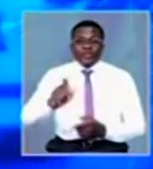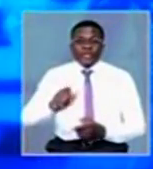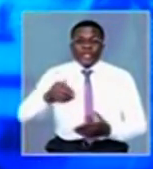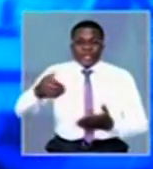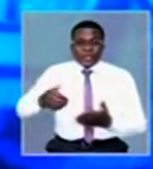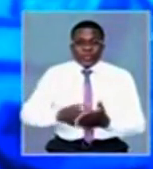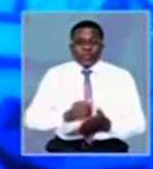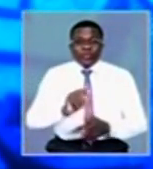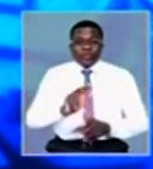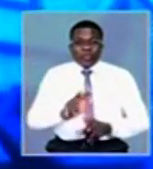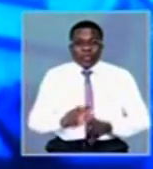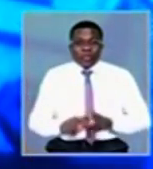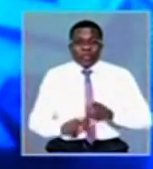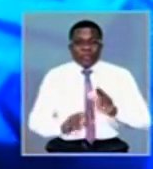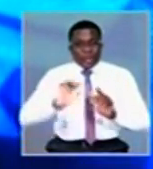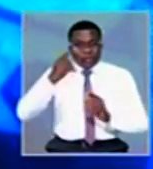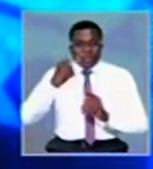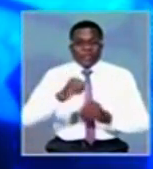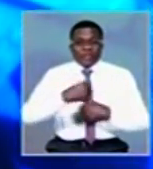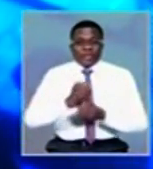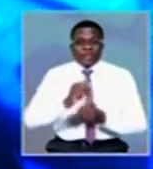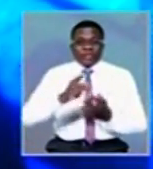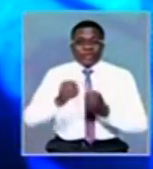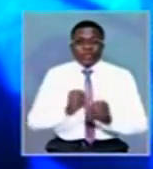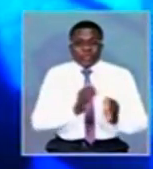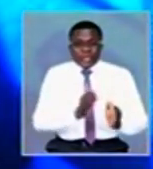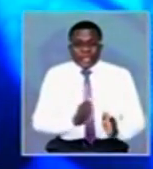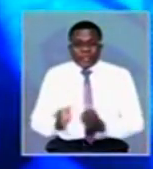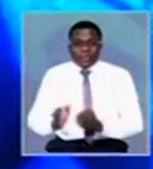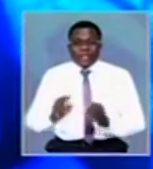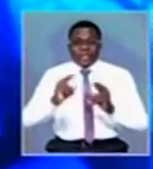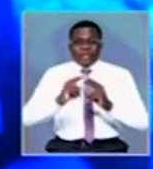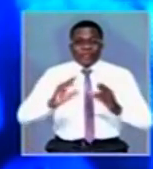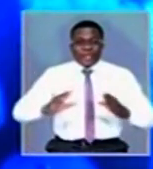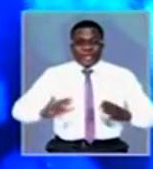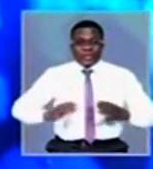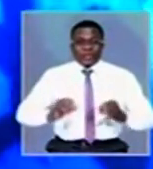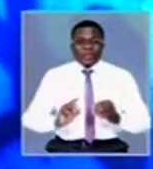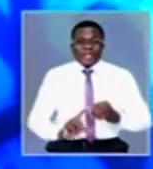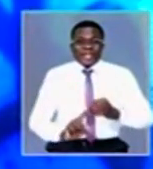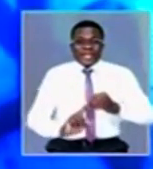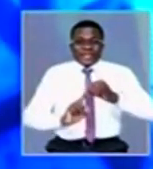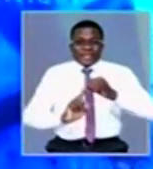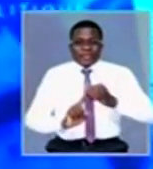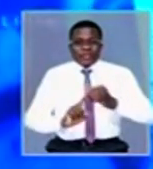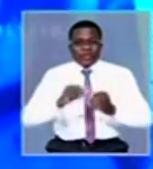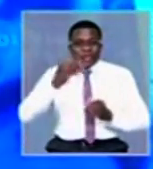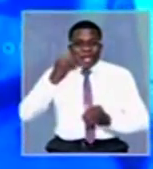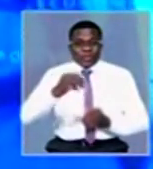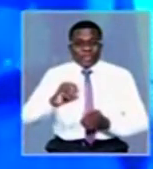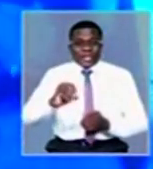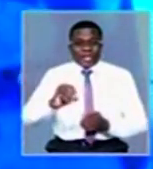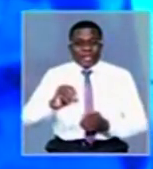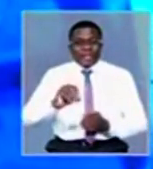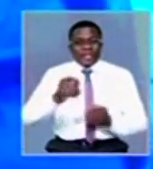Nouveau pas du gouvernement vers la réalisation du projet d'aménagement d'un village de vacances d'exception à Ouida. Il